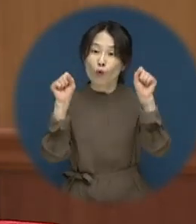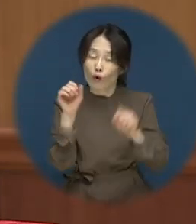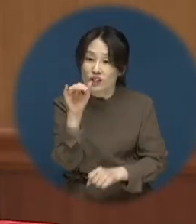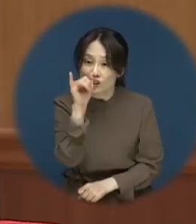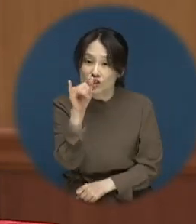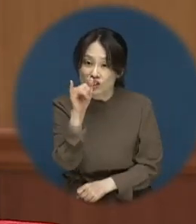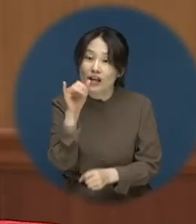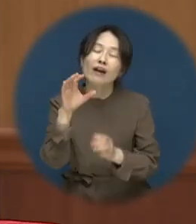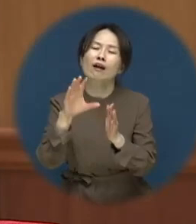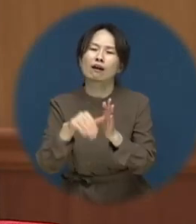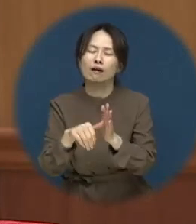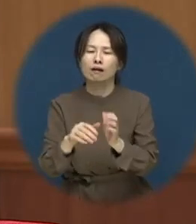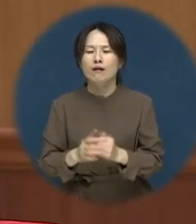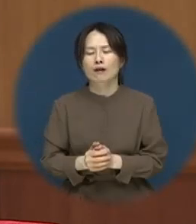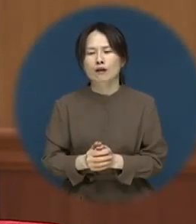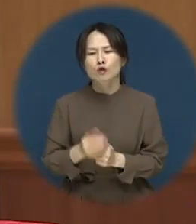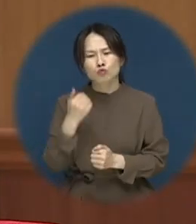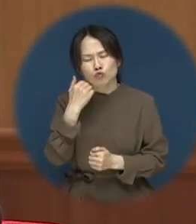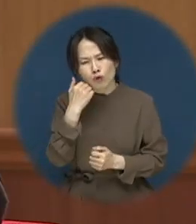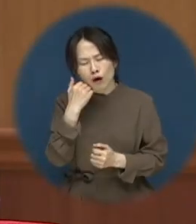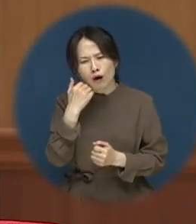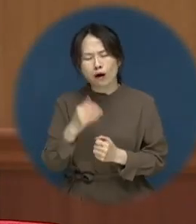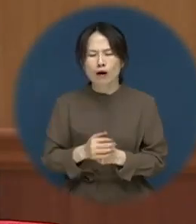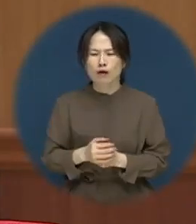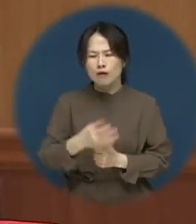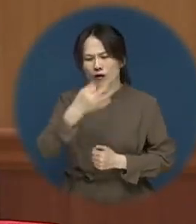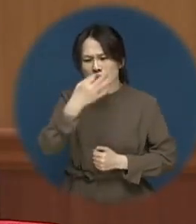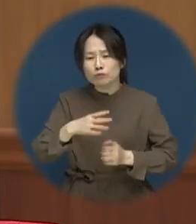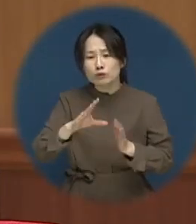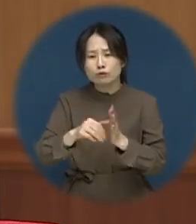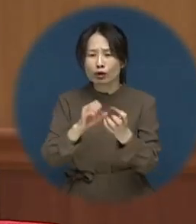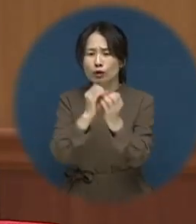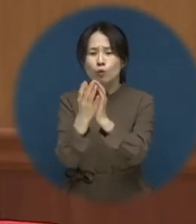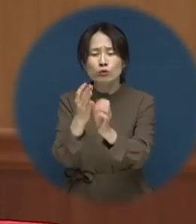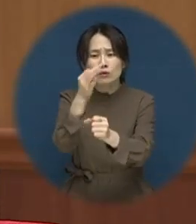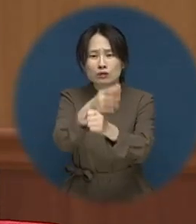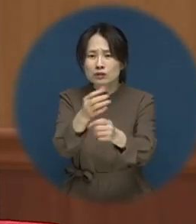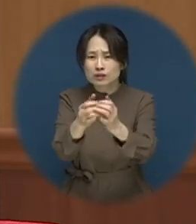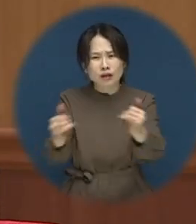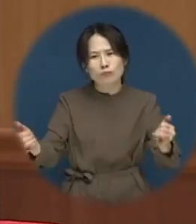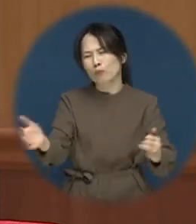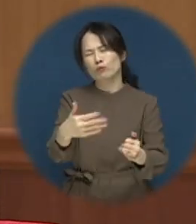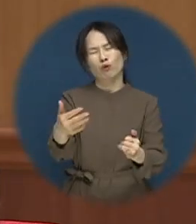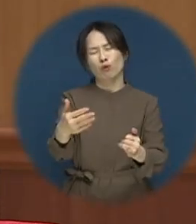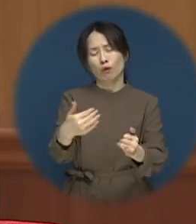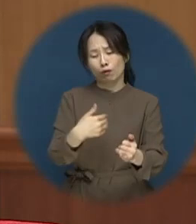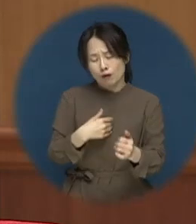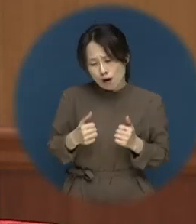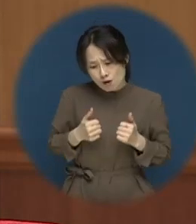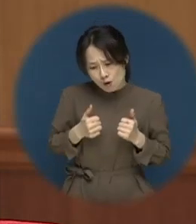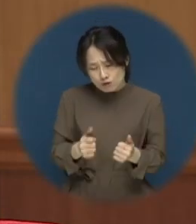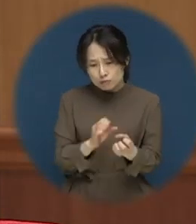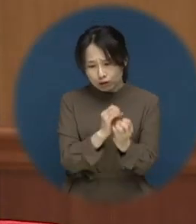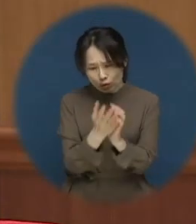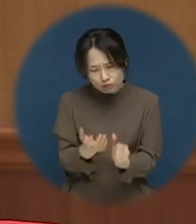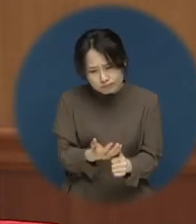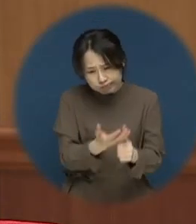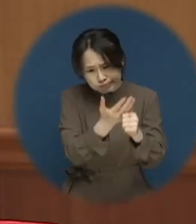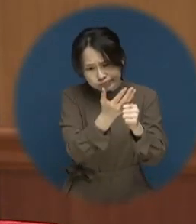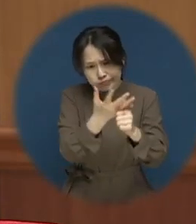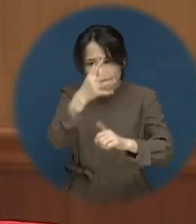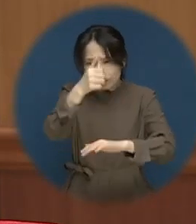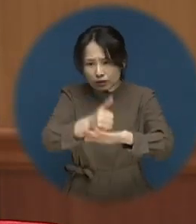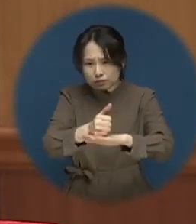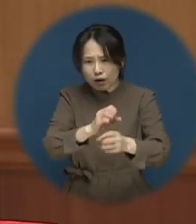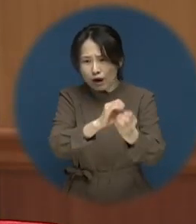세상이 뒤숭숭하니까 누가 꽃을 사겠어요. 그래서 제가 이렇게 열심히 키운 꽃이 그냥 다 그 쓰레기통으로 버려지는 걸